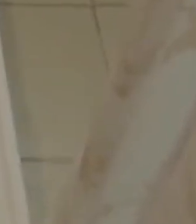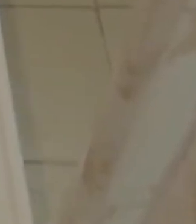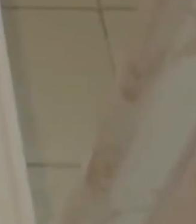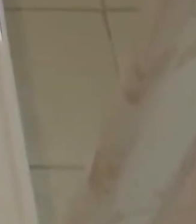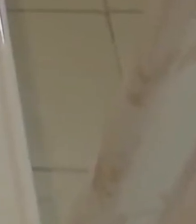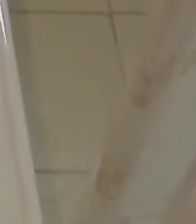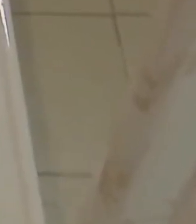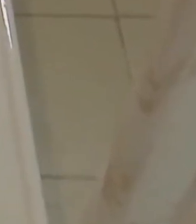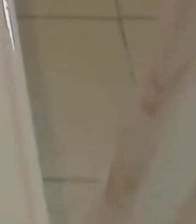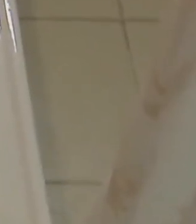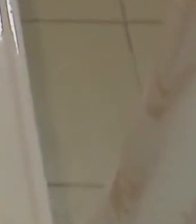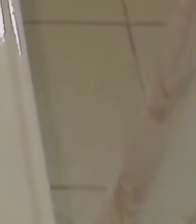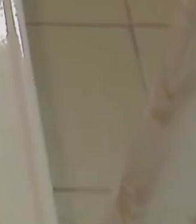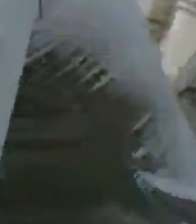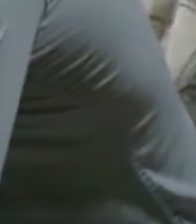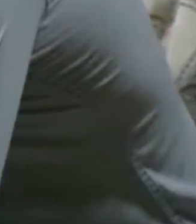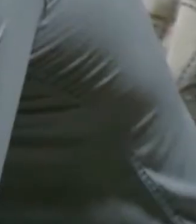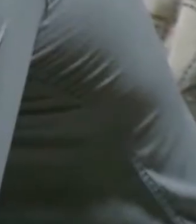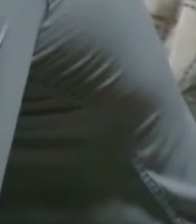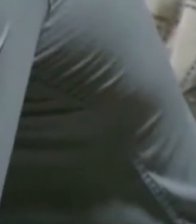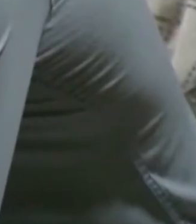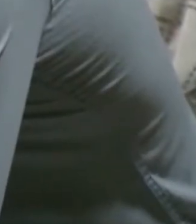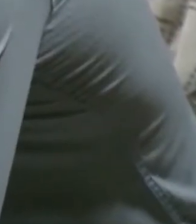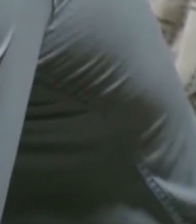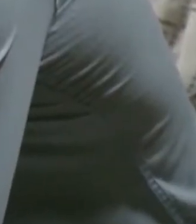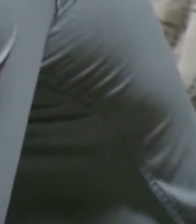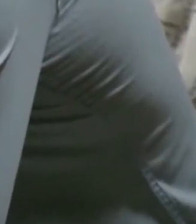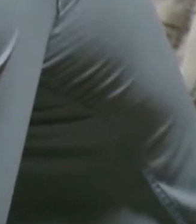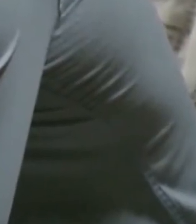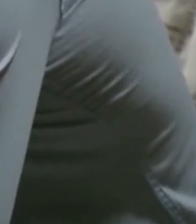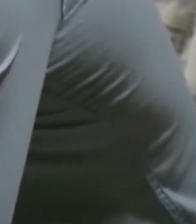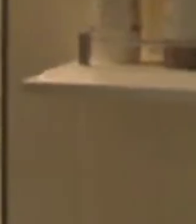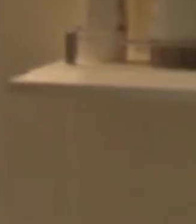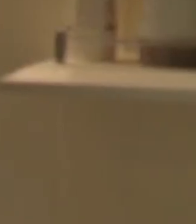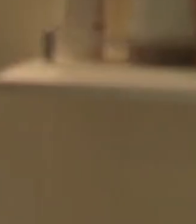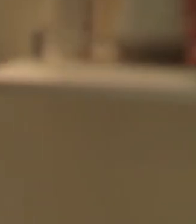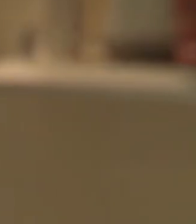Развод. Смотрите с понедельника по четверг в 12:00 на ОТВ.